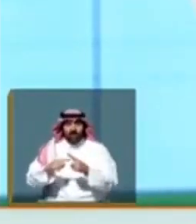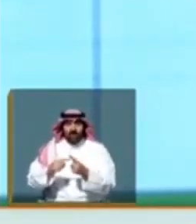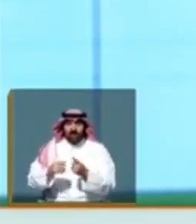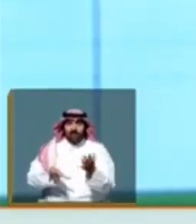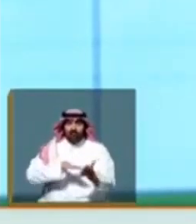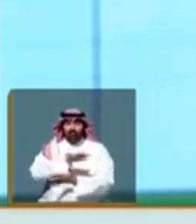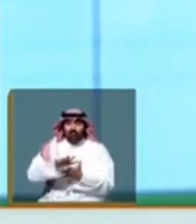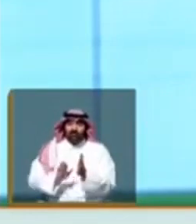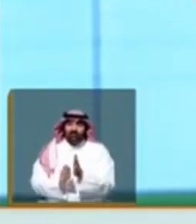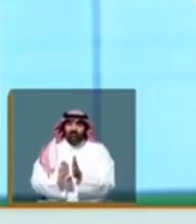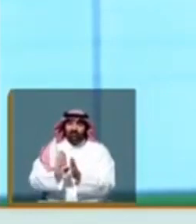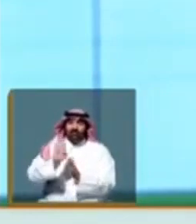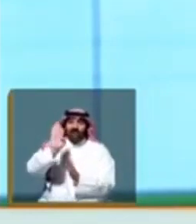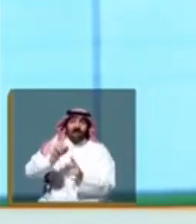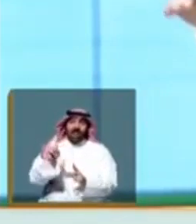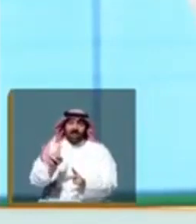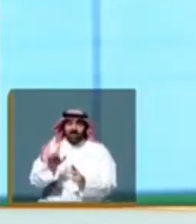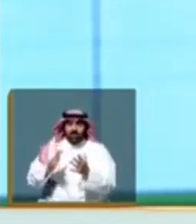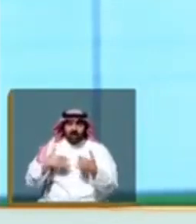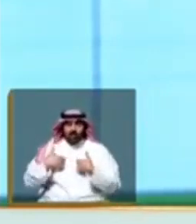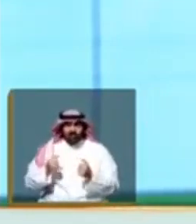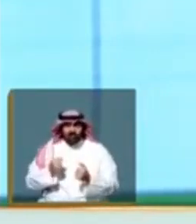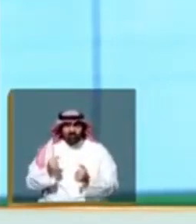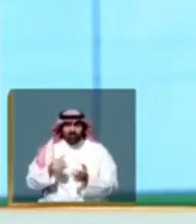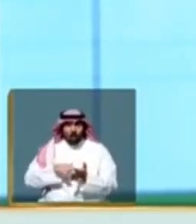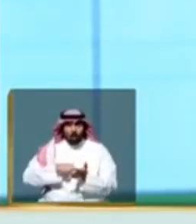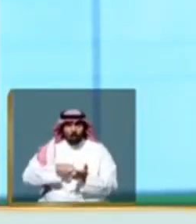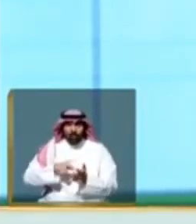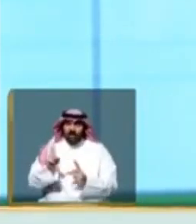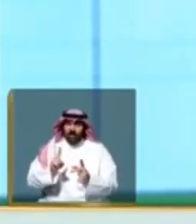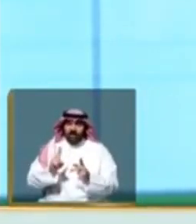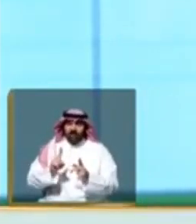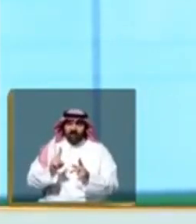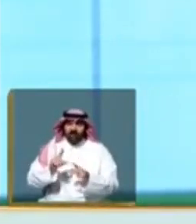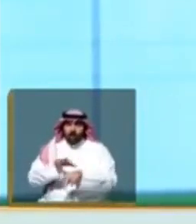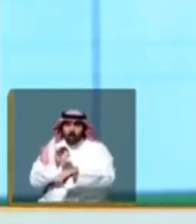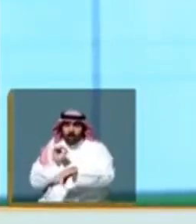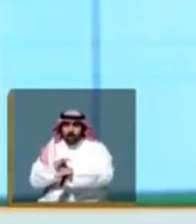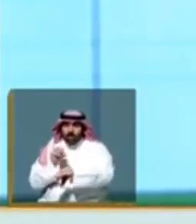في حالة ارتفاعات مقلقة وخطيرة وإصابات